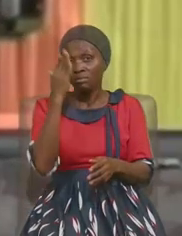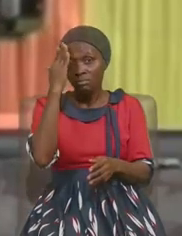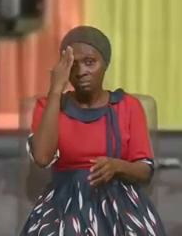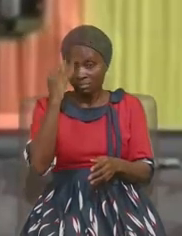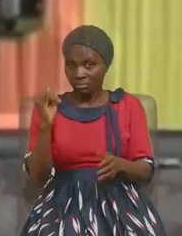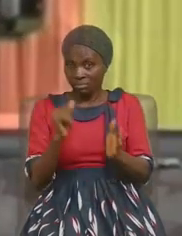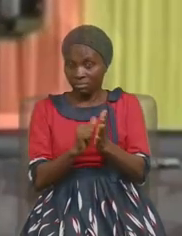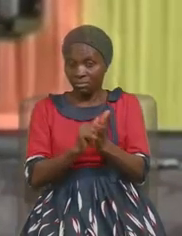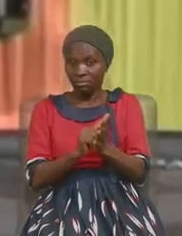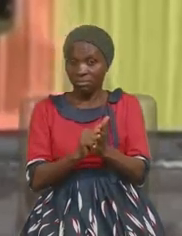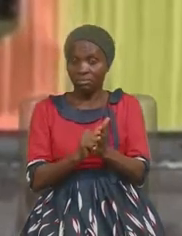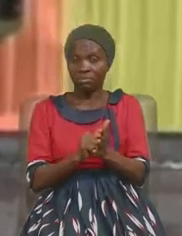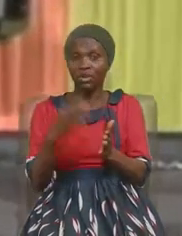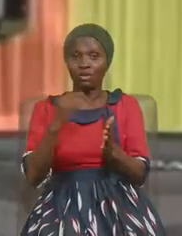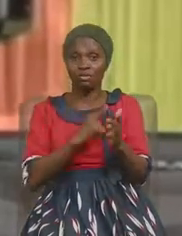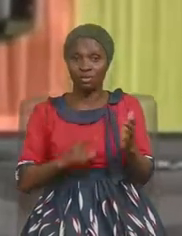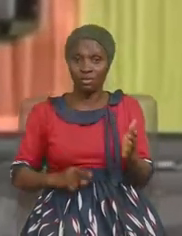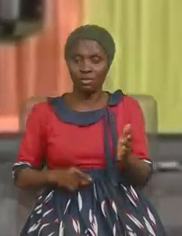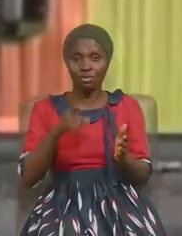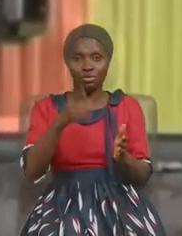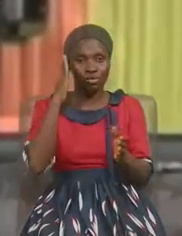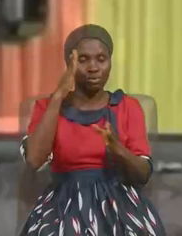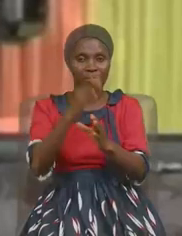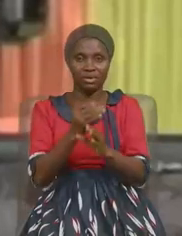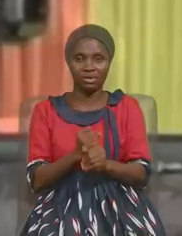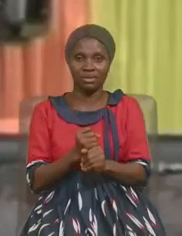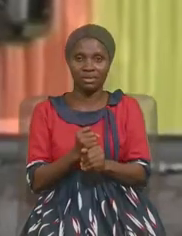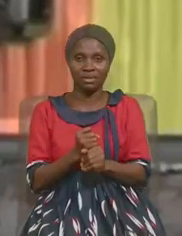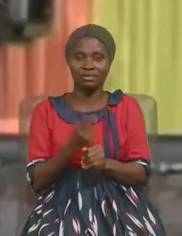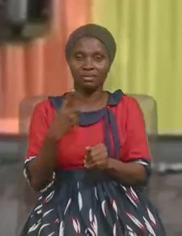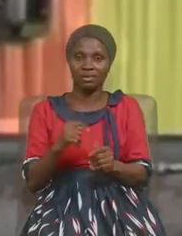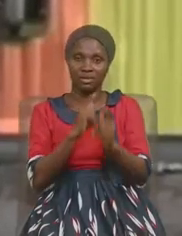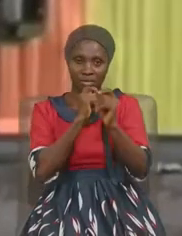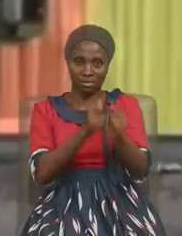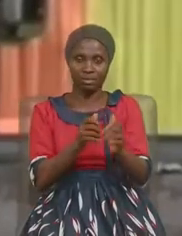recevrez du Seigneur l'héritage pour récompense.